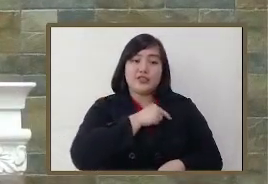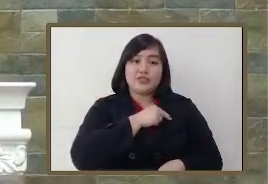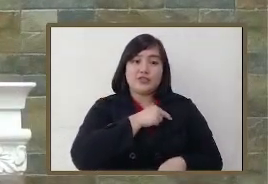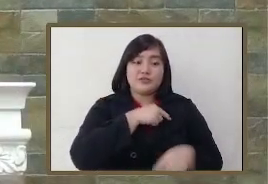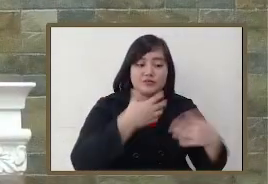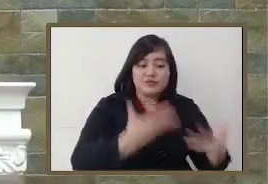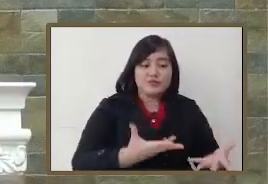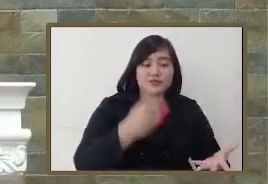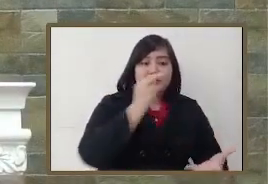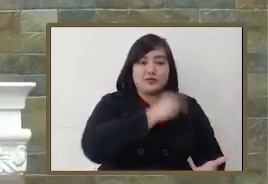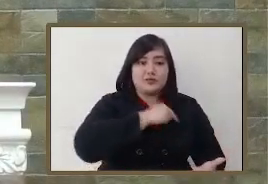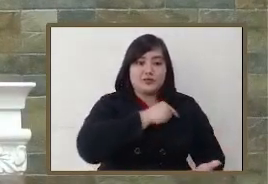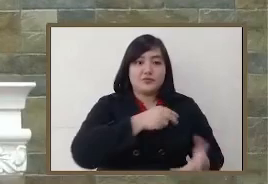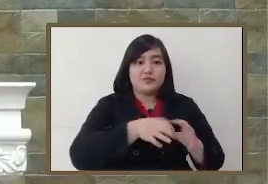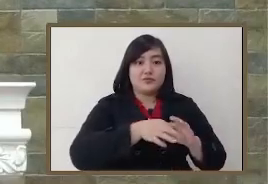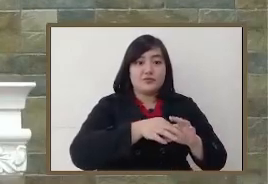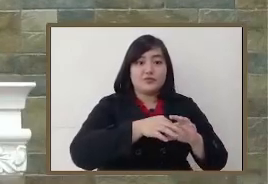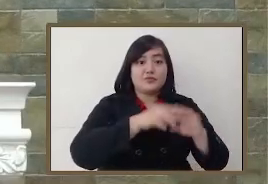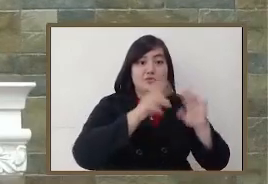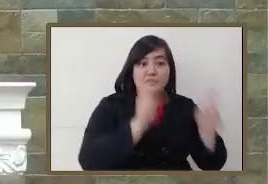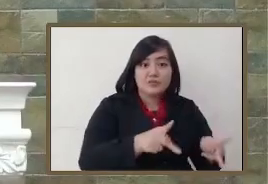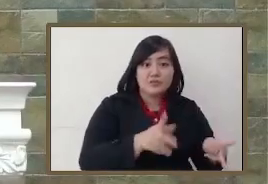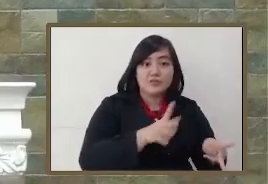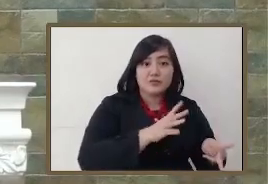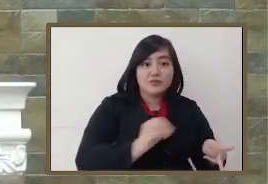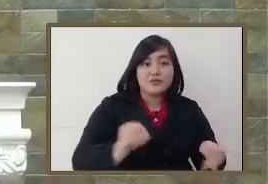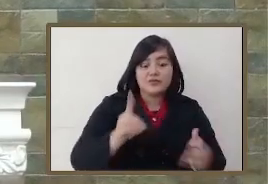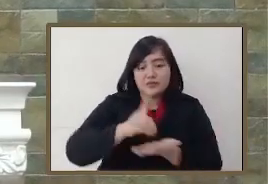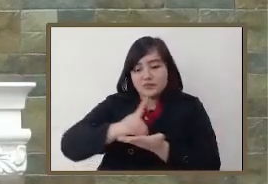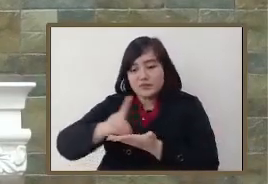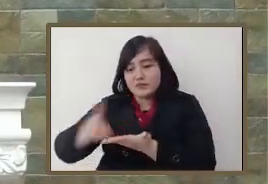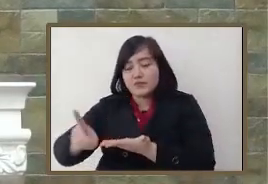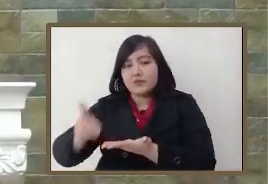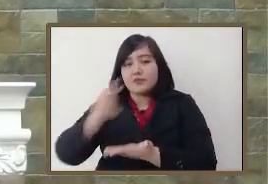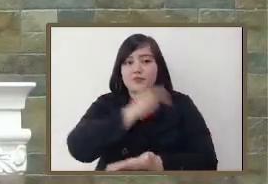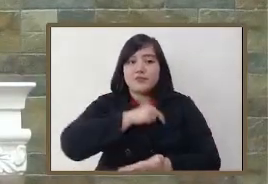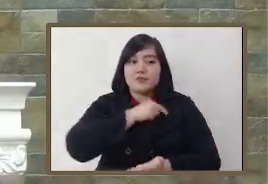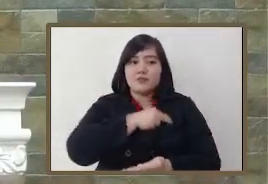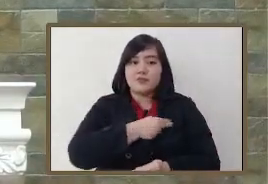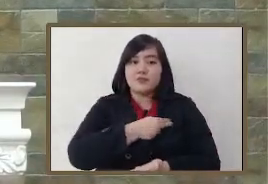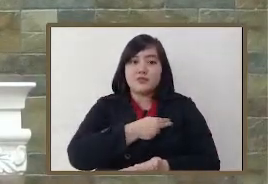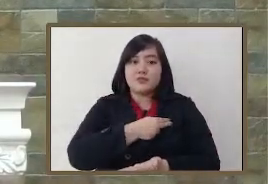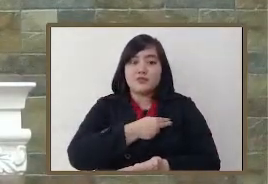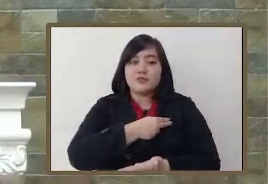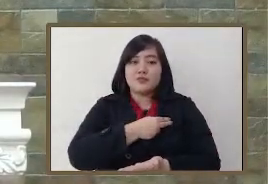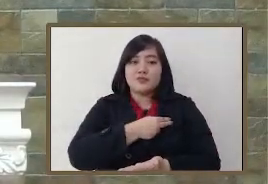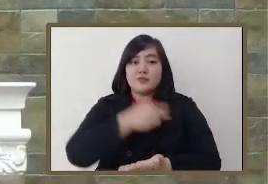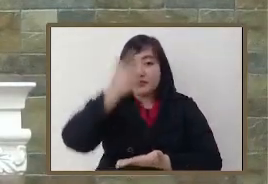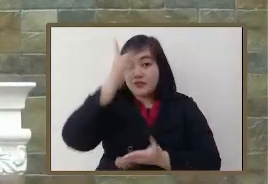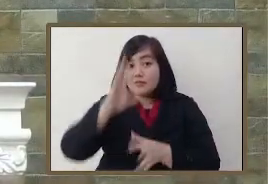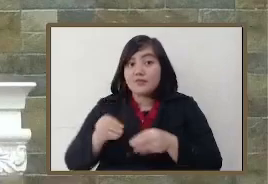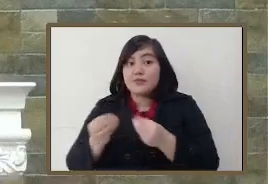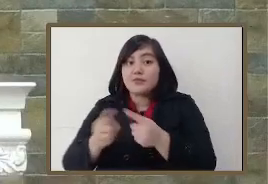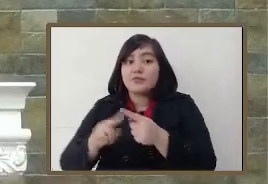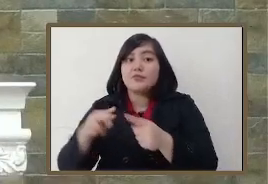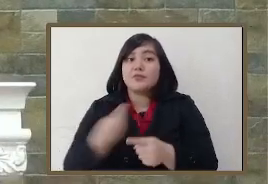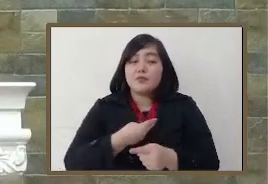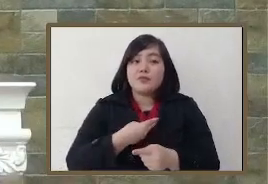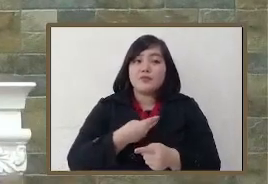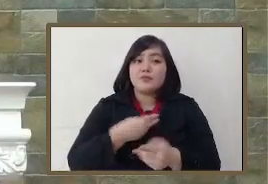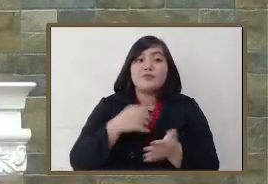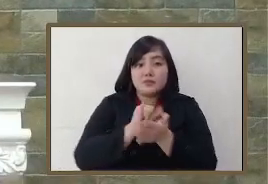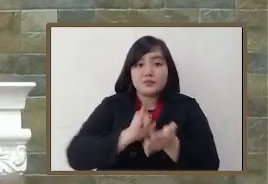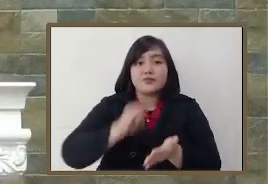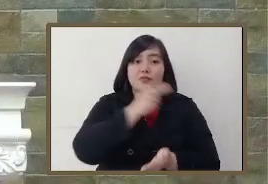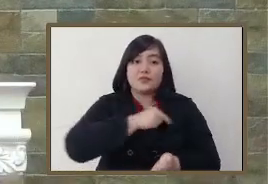Nature of man, at meron tayong divine nature na inilagay po sa atin, which is the nature of God. Kaya